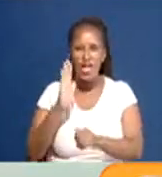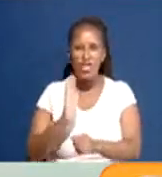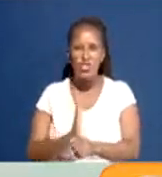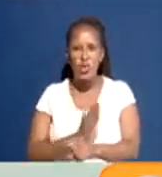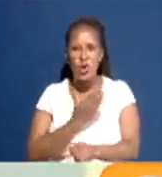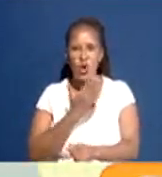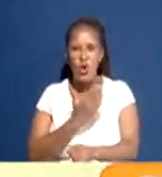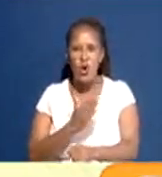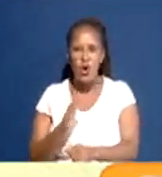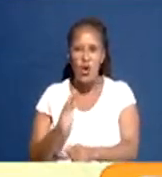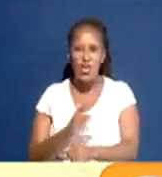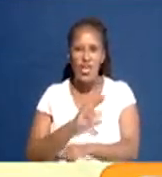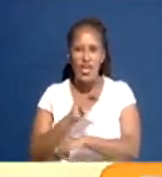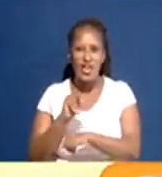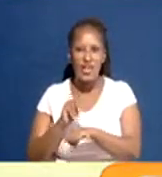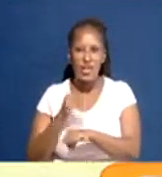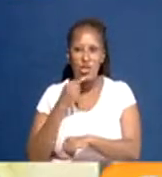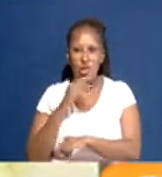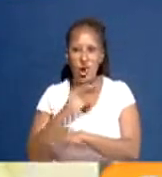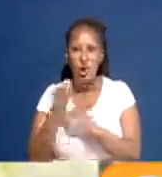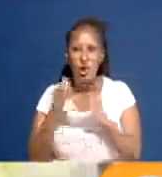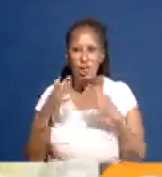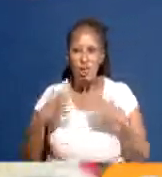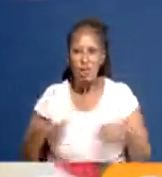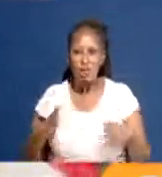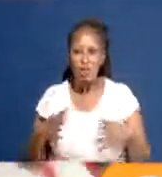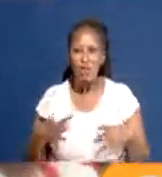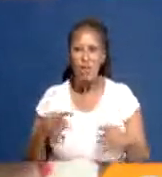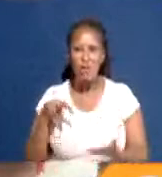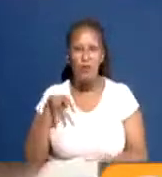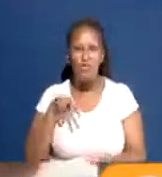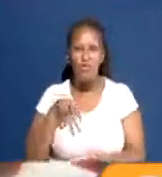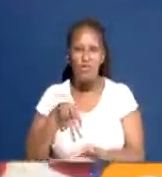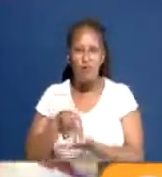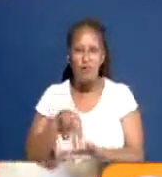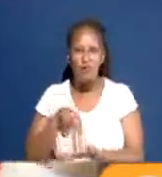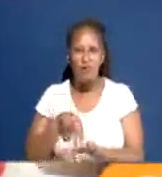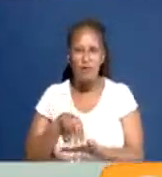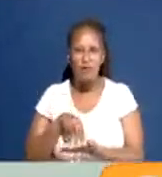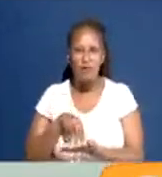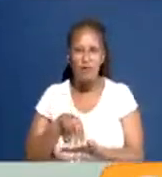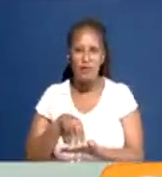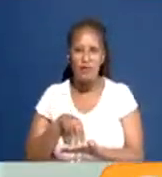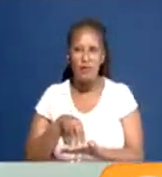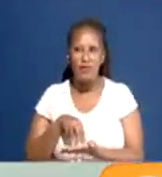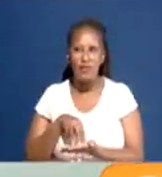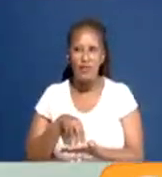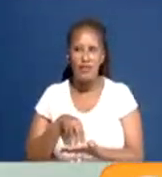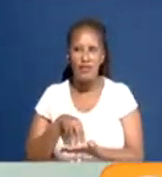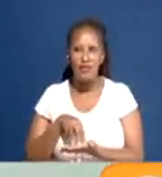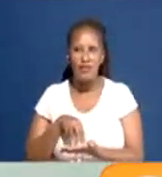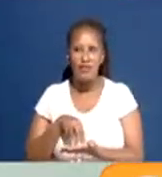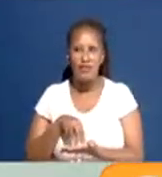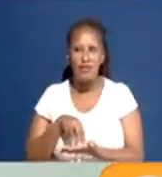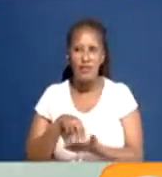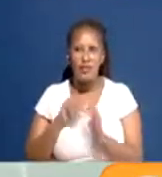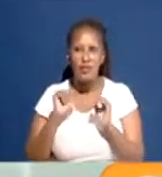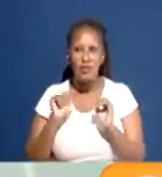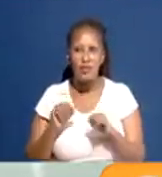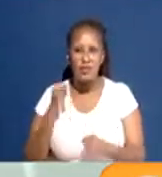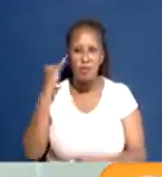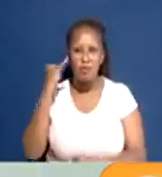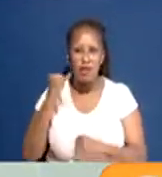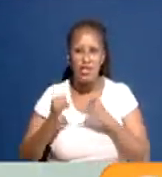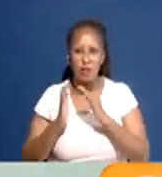taifa. Kwa hivyo naomba sote mahali tulipo tuweze kusimama ili tumalize kwa